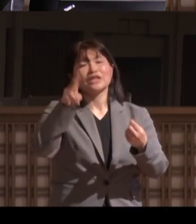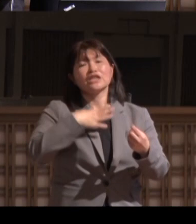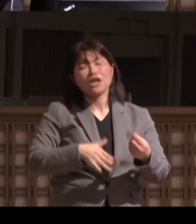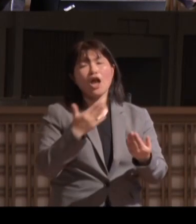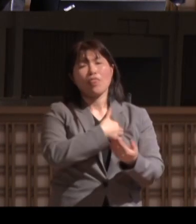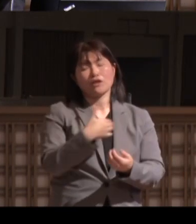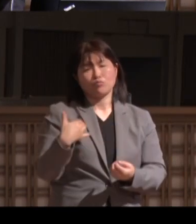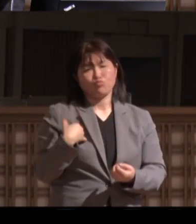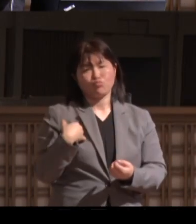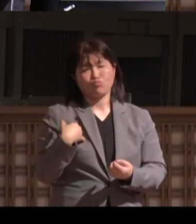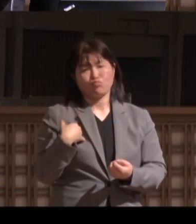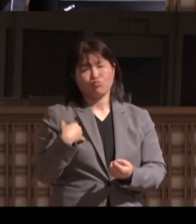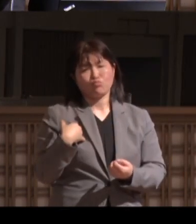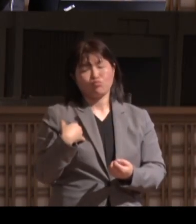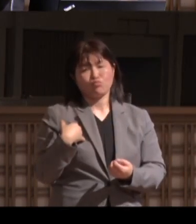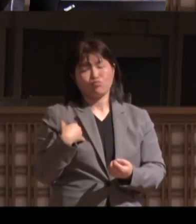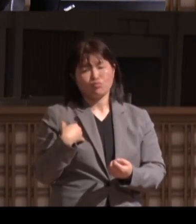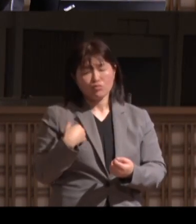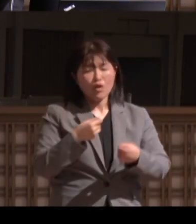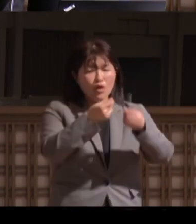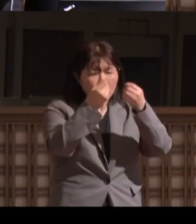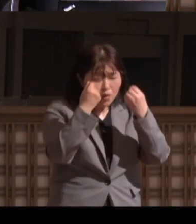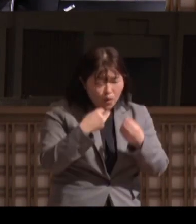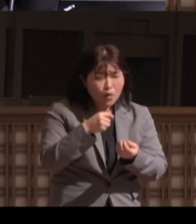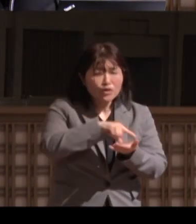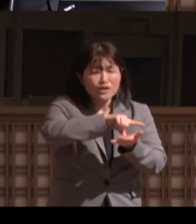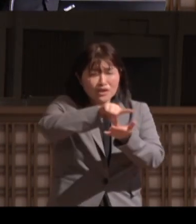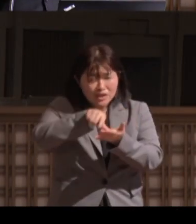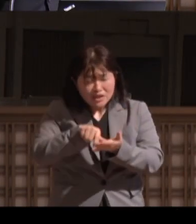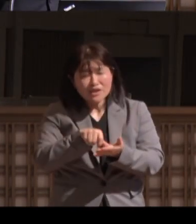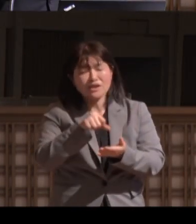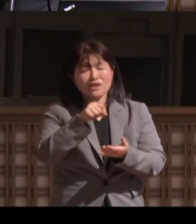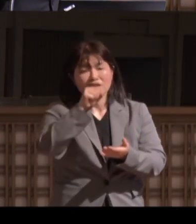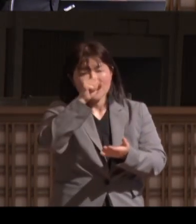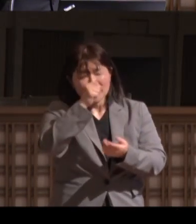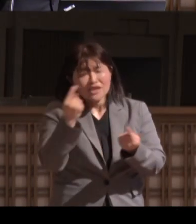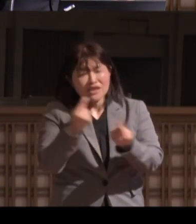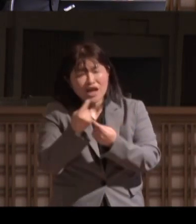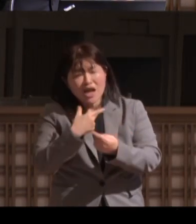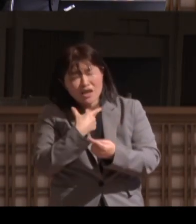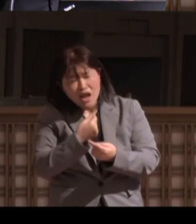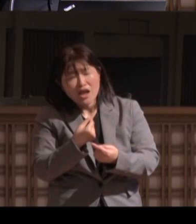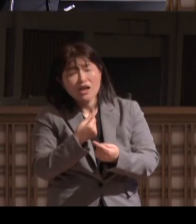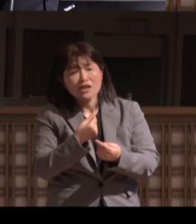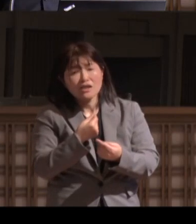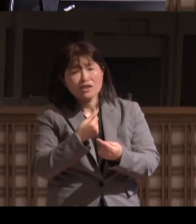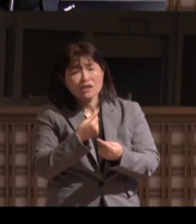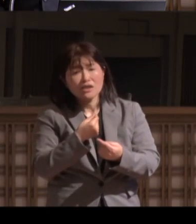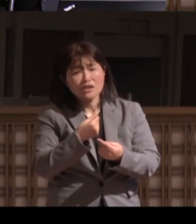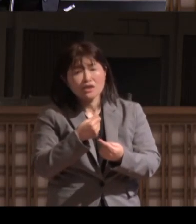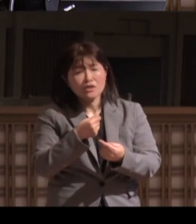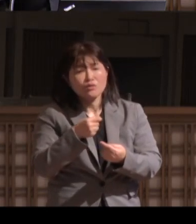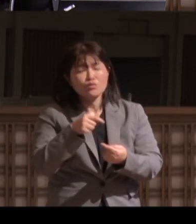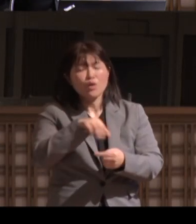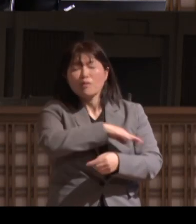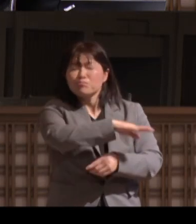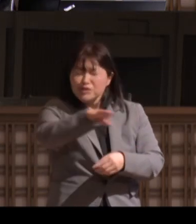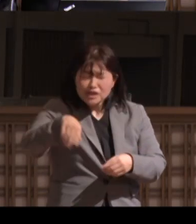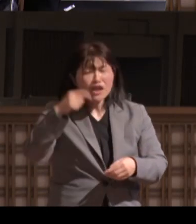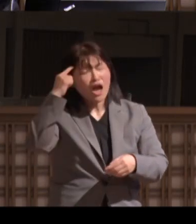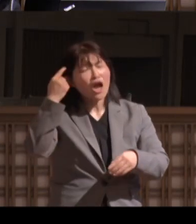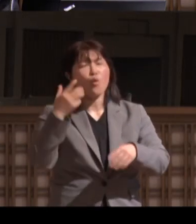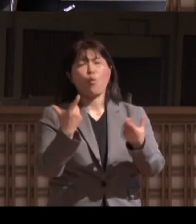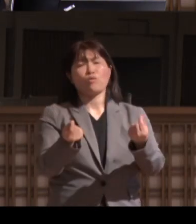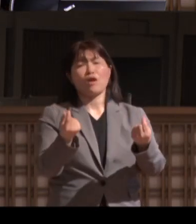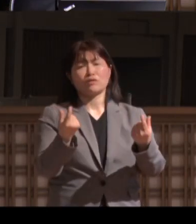例えば個々の地域を維持しようとかいい地域にしようっていうのはみそんなことを思わない人はほとんどい